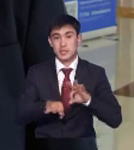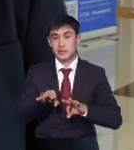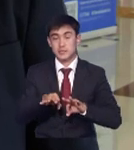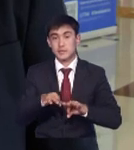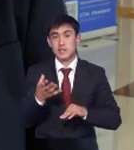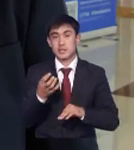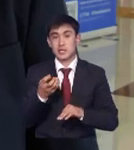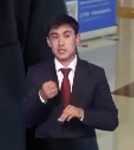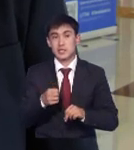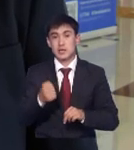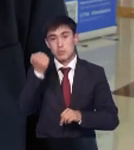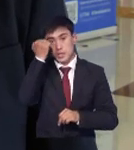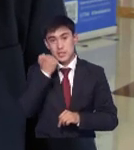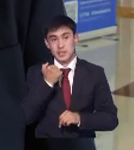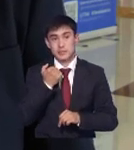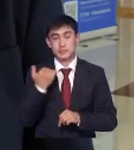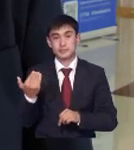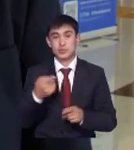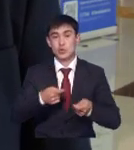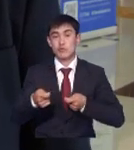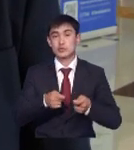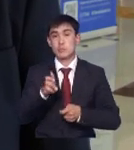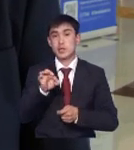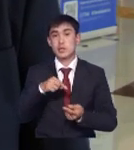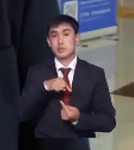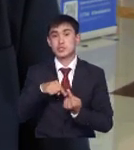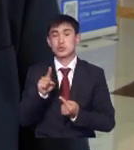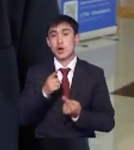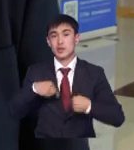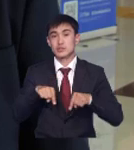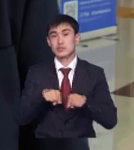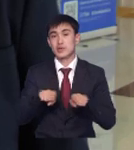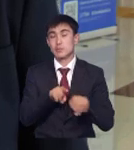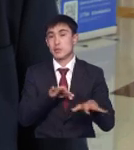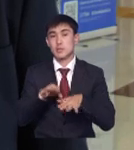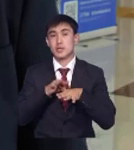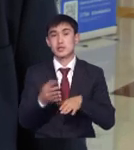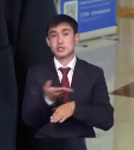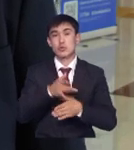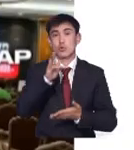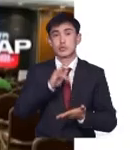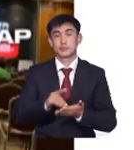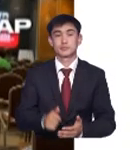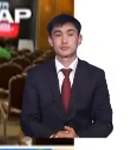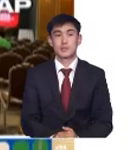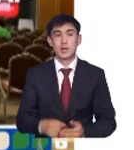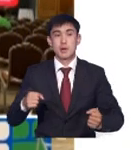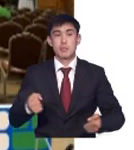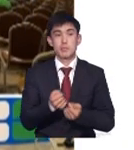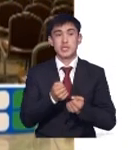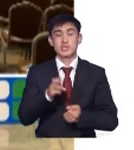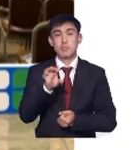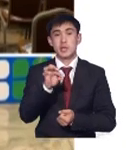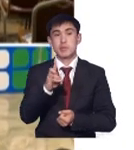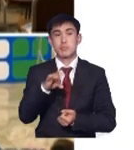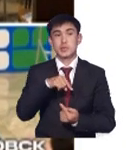э благодарим э руководство берике Бизнес за то что организовали это мероприятие в нашем городе при поддержке берике